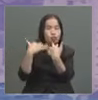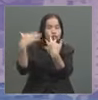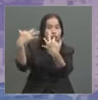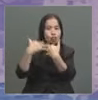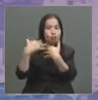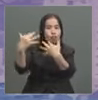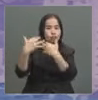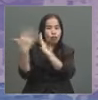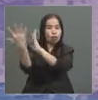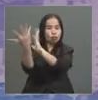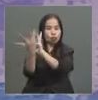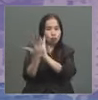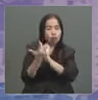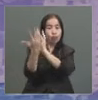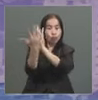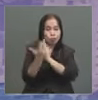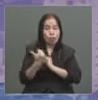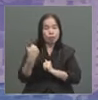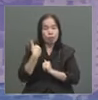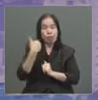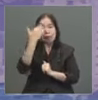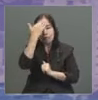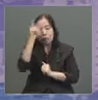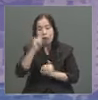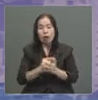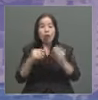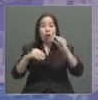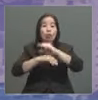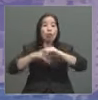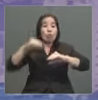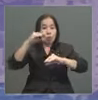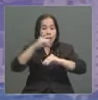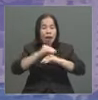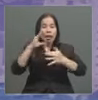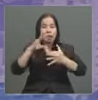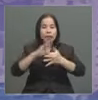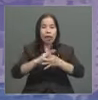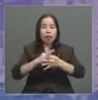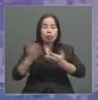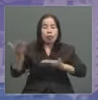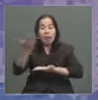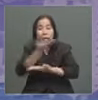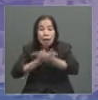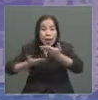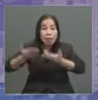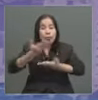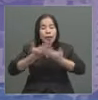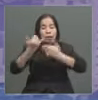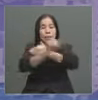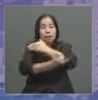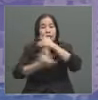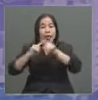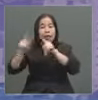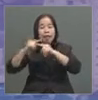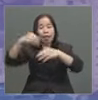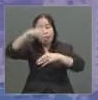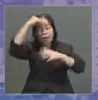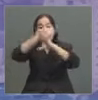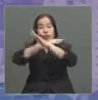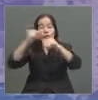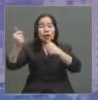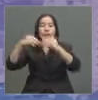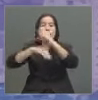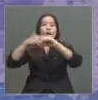ครับก็เพราะเนื่องจากว่าโครงการ AFS เนี่ย International นี่ได้มีการยกเลิกโครง